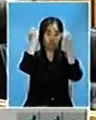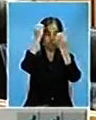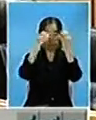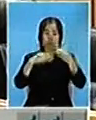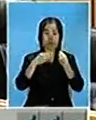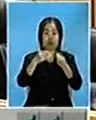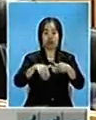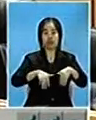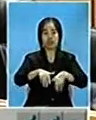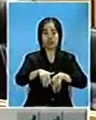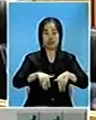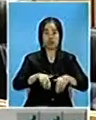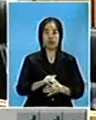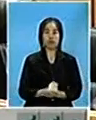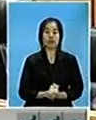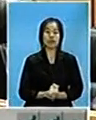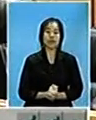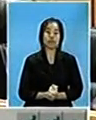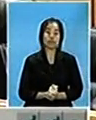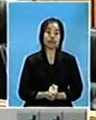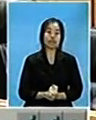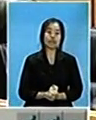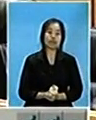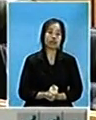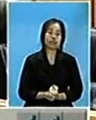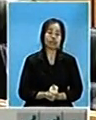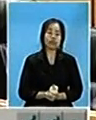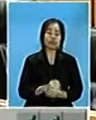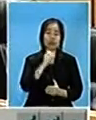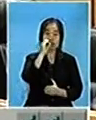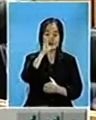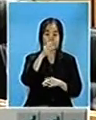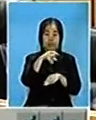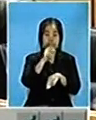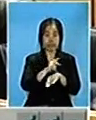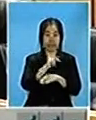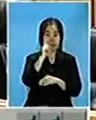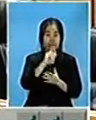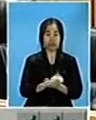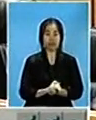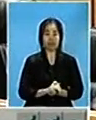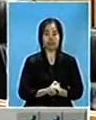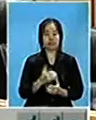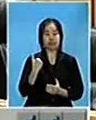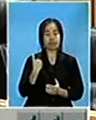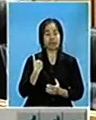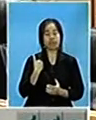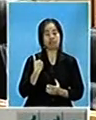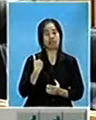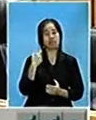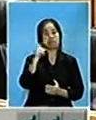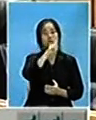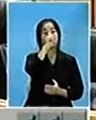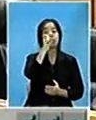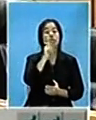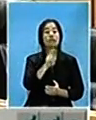ชนผมขออนุญาตกราบเรียนท่านประธานด้วยความเคารพจริงๆว่าผมขออนุญาตตั้งคำถามนะครับว่าถ้าตุล